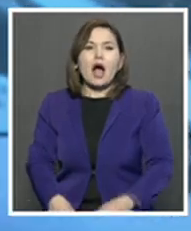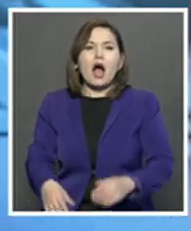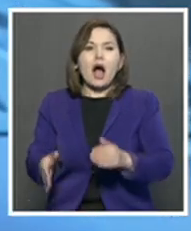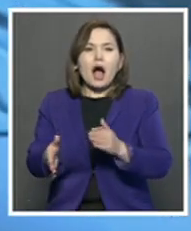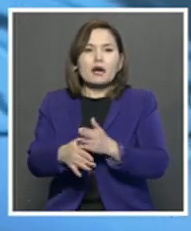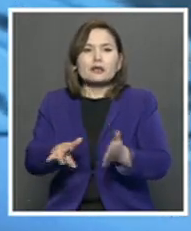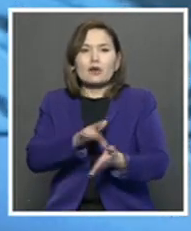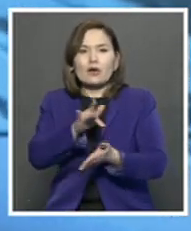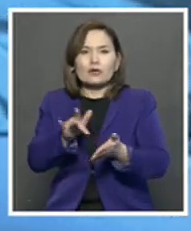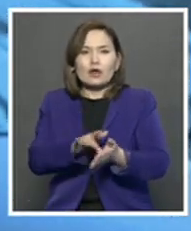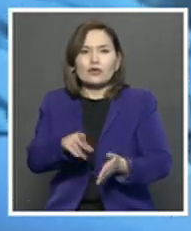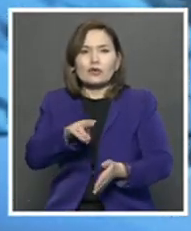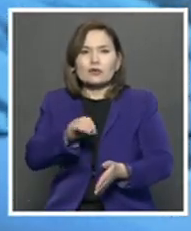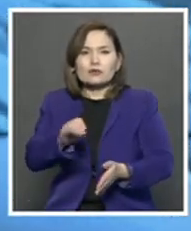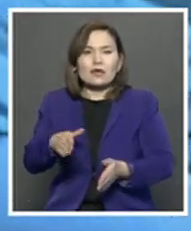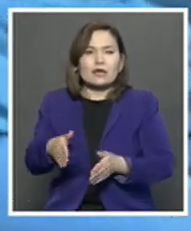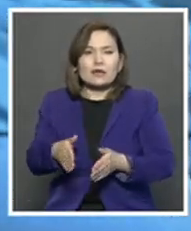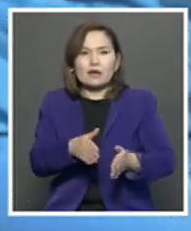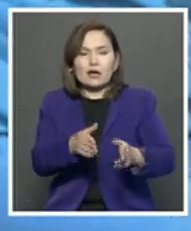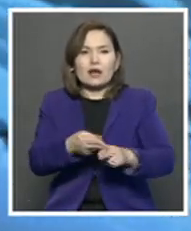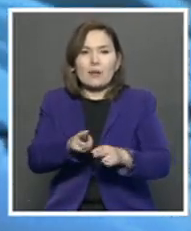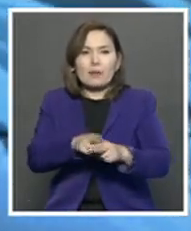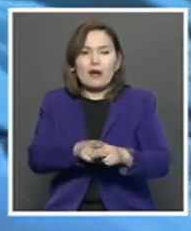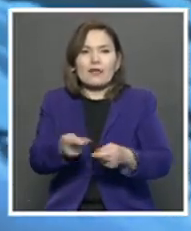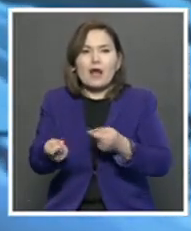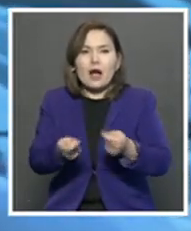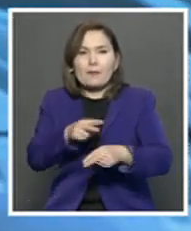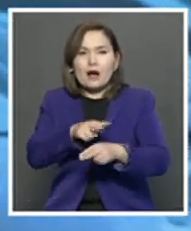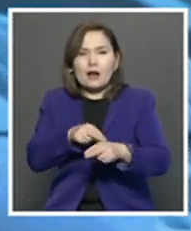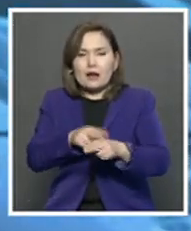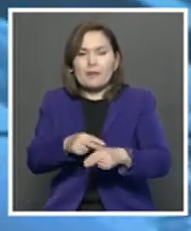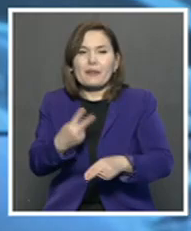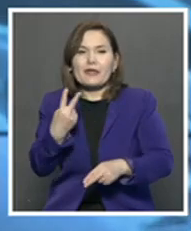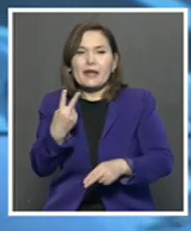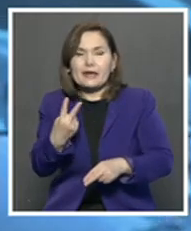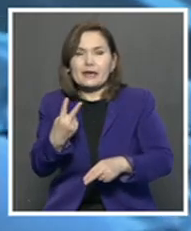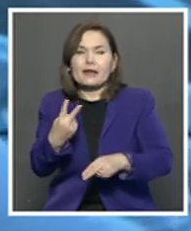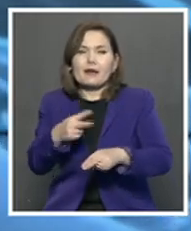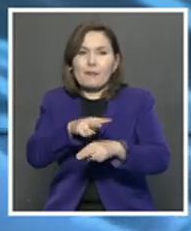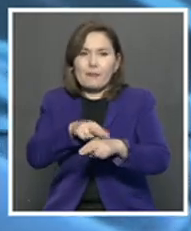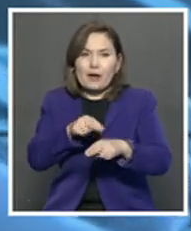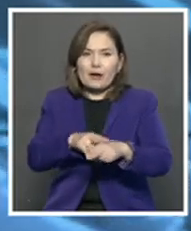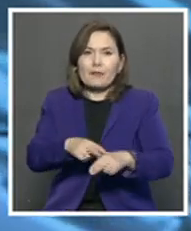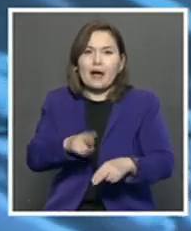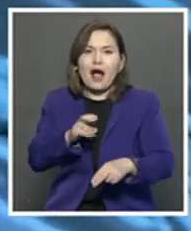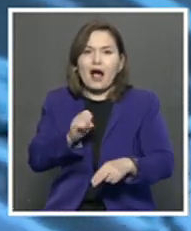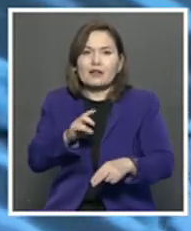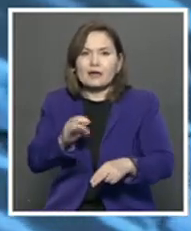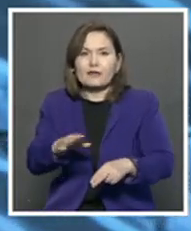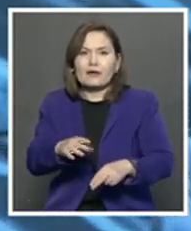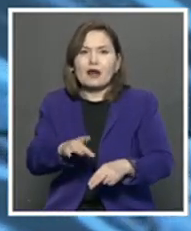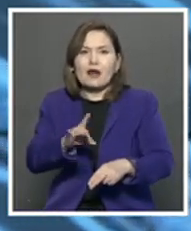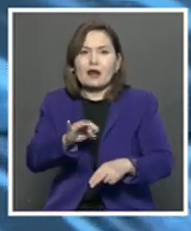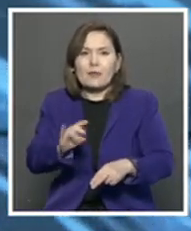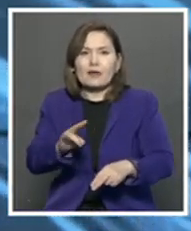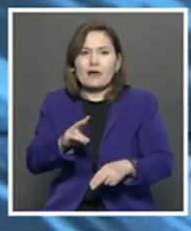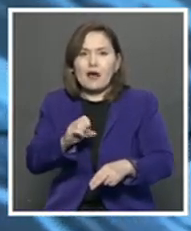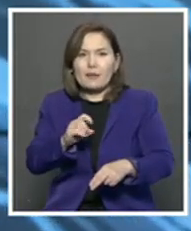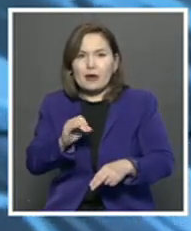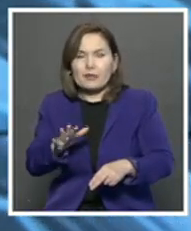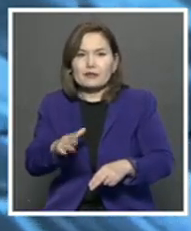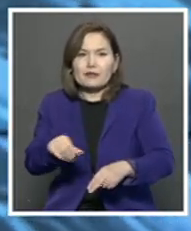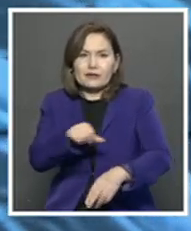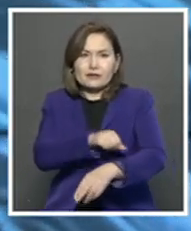Атыраудағы Дастор тас жолы бойында әкімшілік полиция басқармасының екі қызметкері Данияр Қанатов пен Роман Аймағанбетов есірткімен